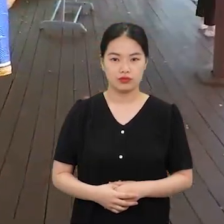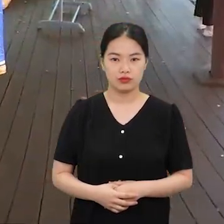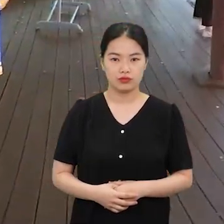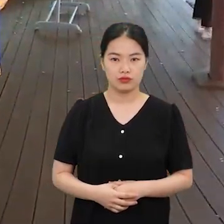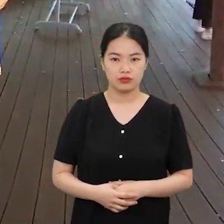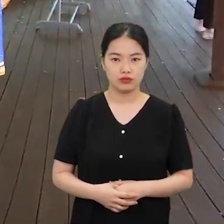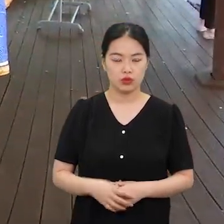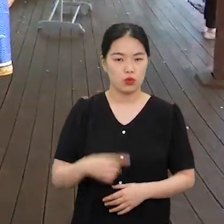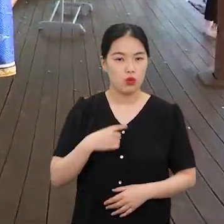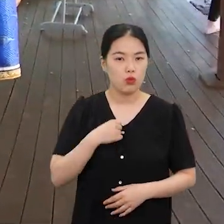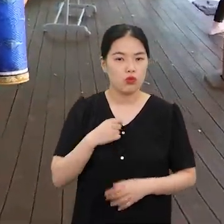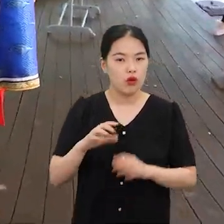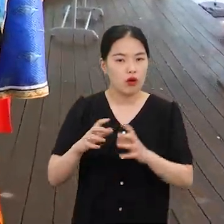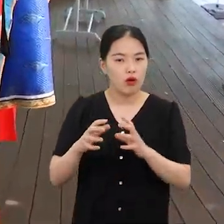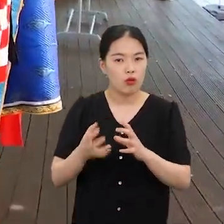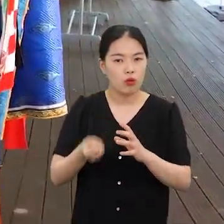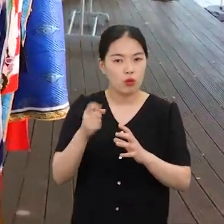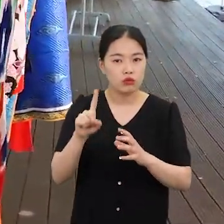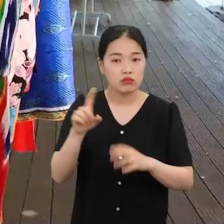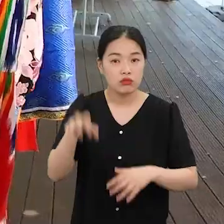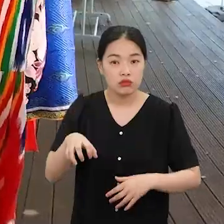이건 어디 오실까요?